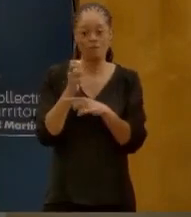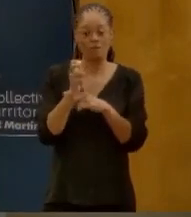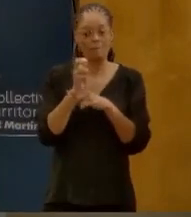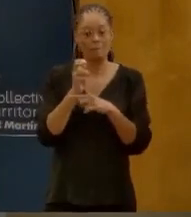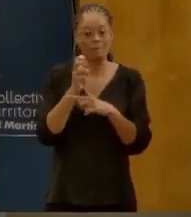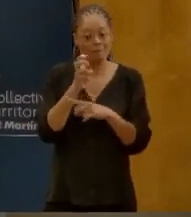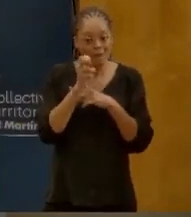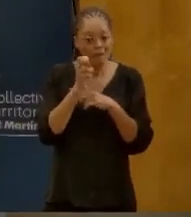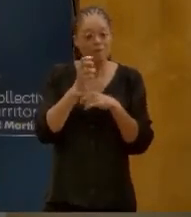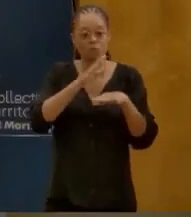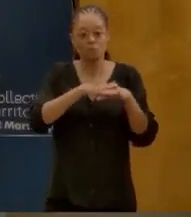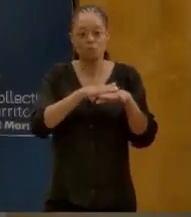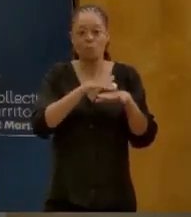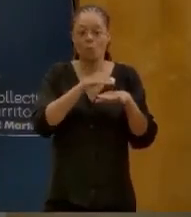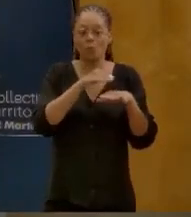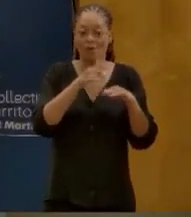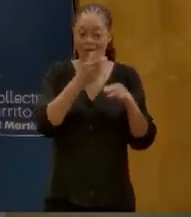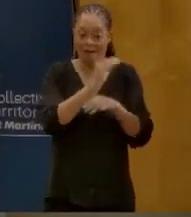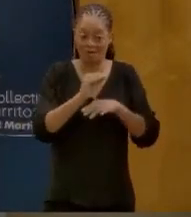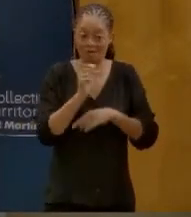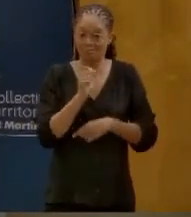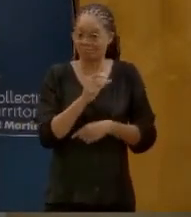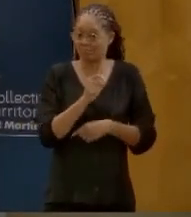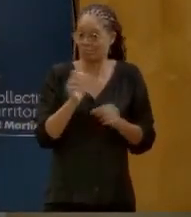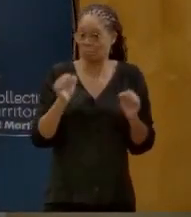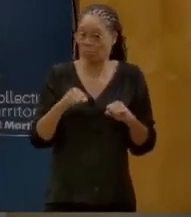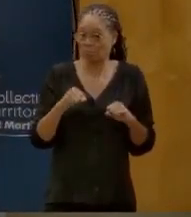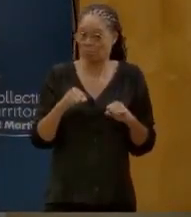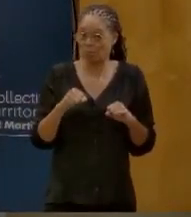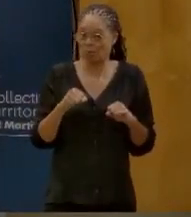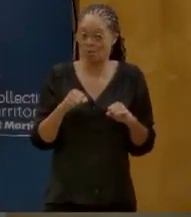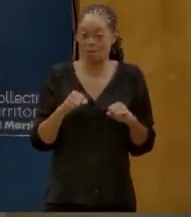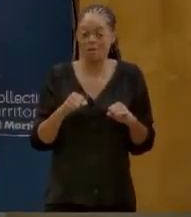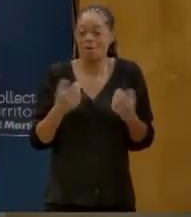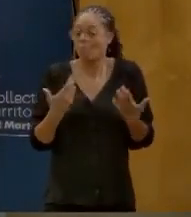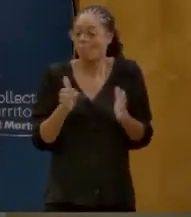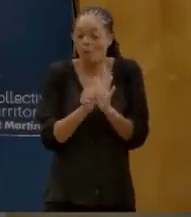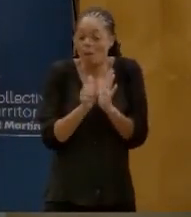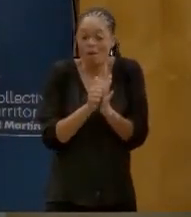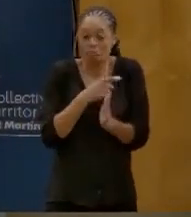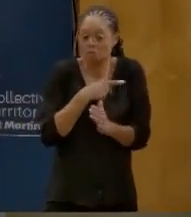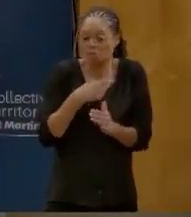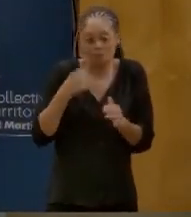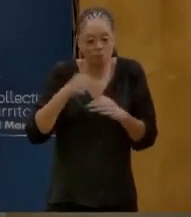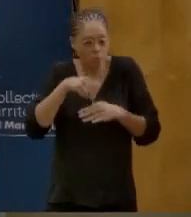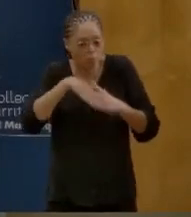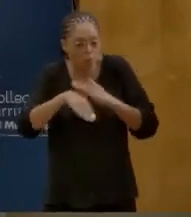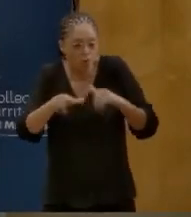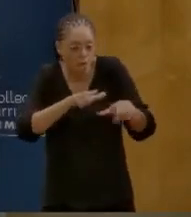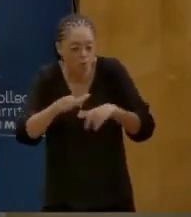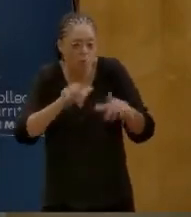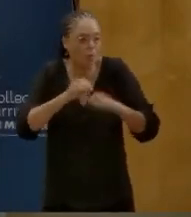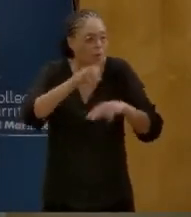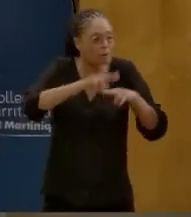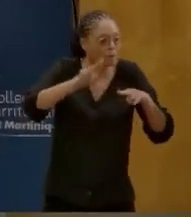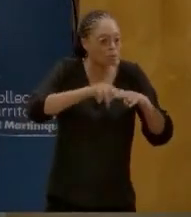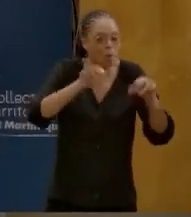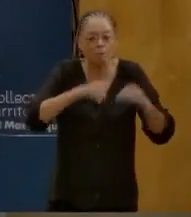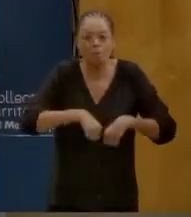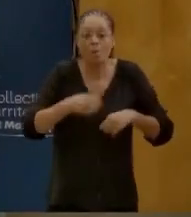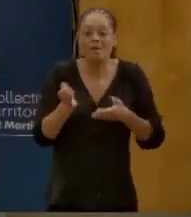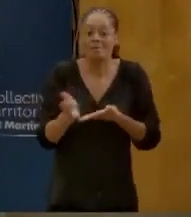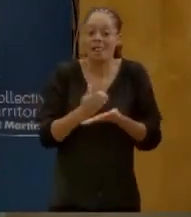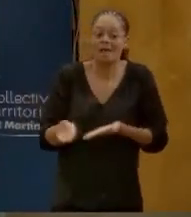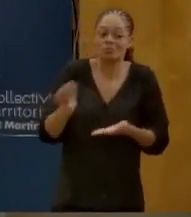location. Il se comporte vraiment comme un propriétaire. Il peut sous-louer, il répare, il peut sous-louer, donc ça peut être une source de